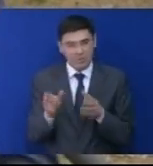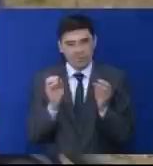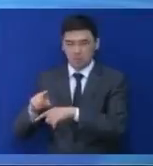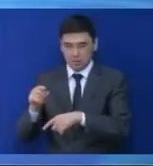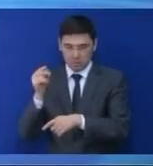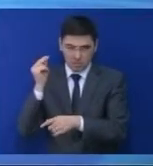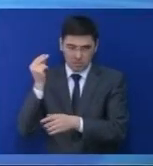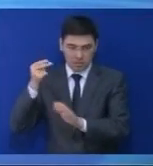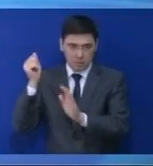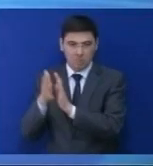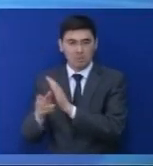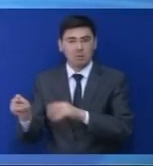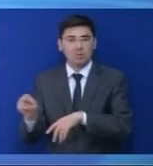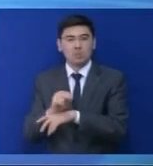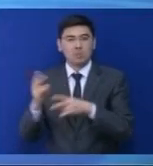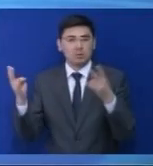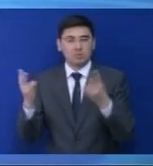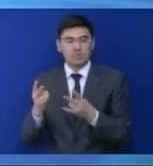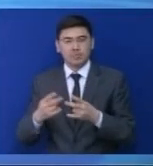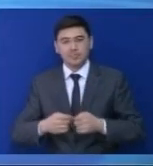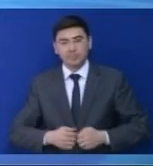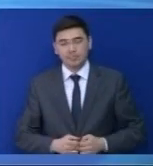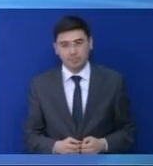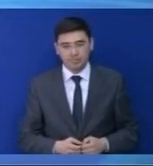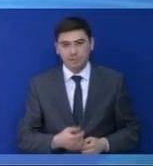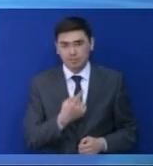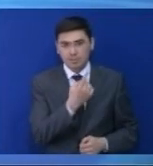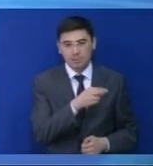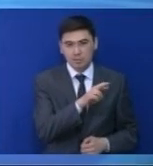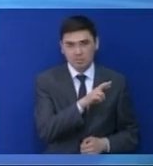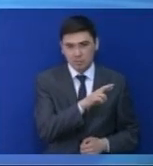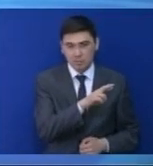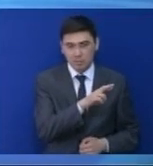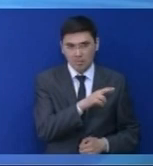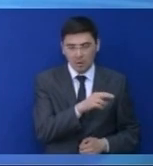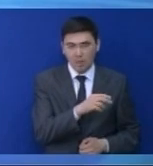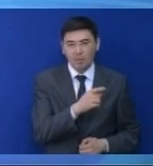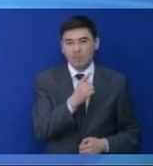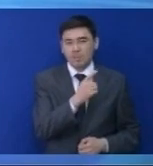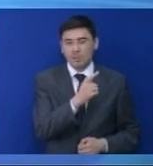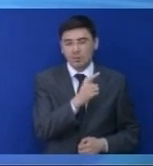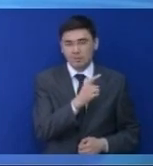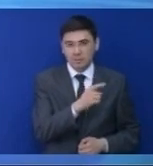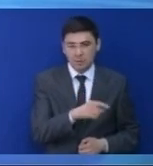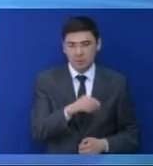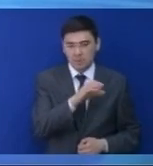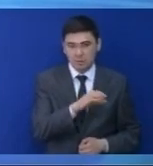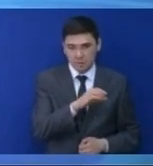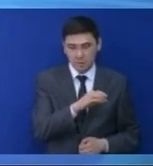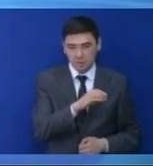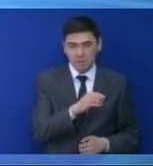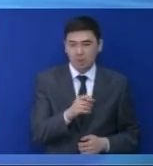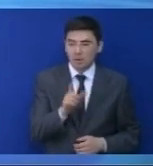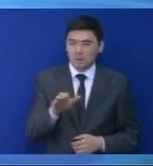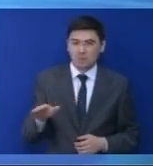боламыз. Ағымдағы жылдың 1-ші қаңтарынан бастап 1-ші сыныпқа баратын балалардың ата-аналары білім мекемесіне интернет